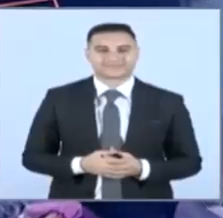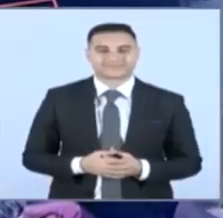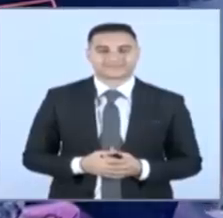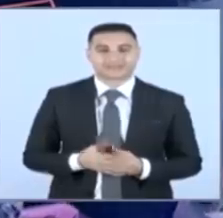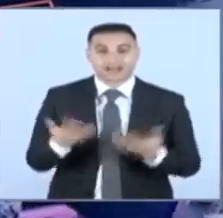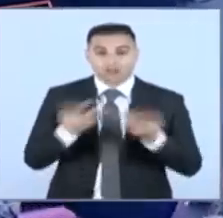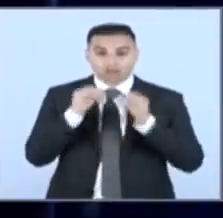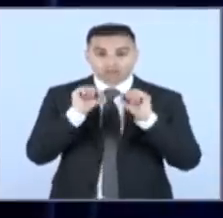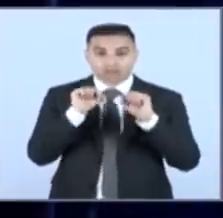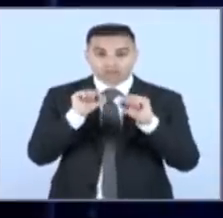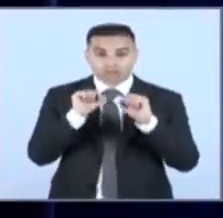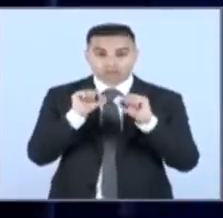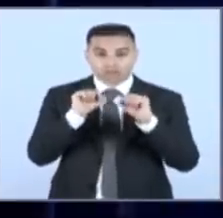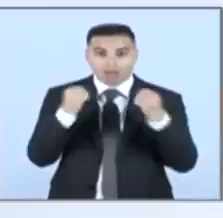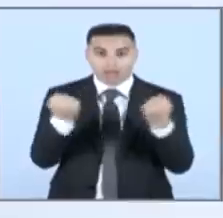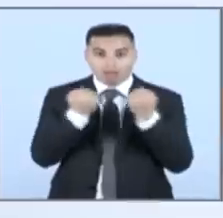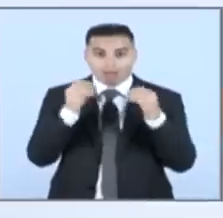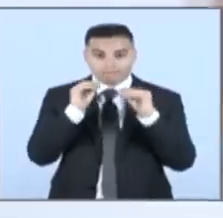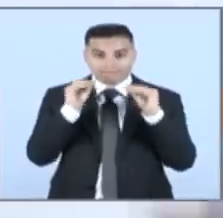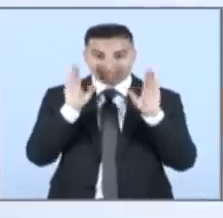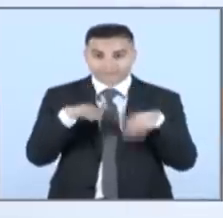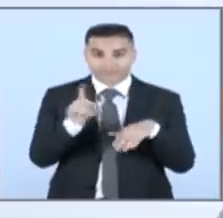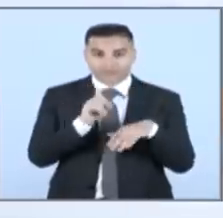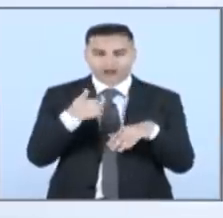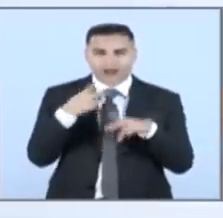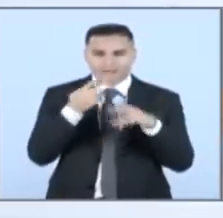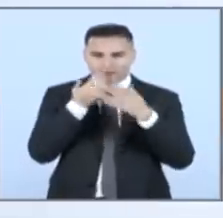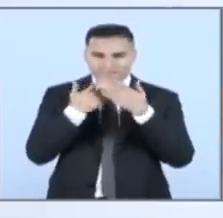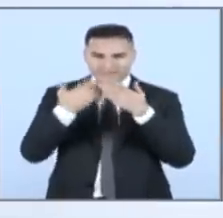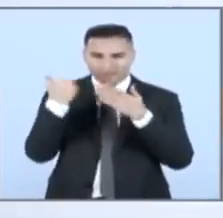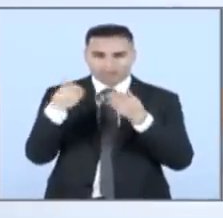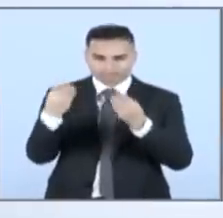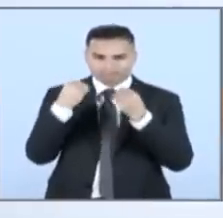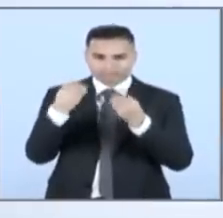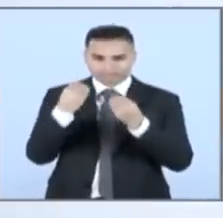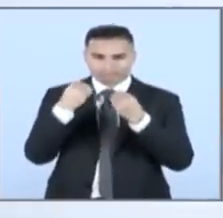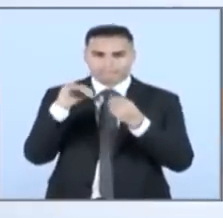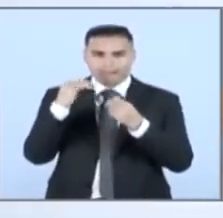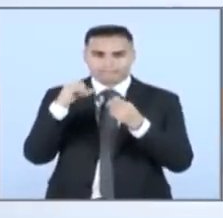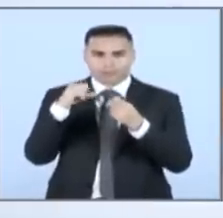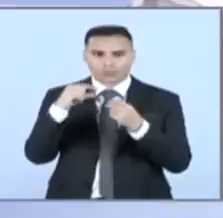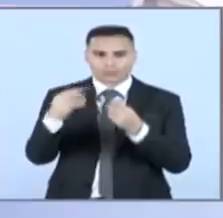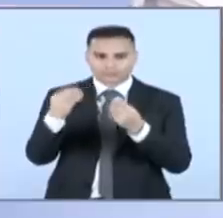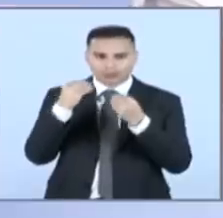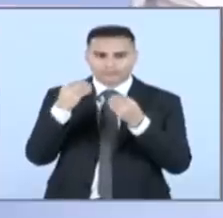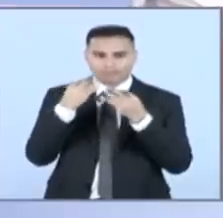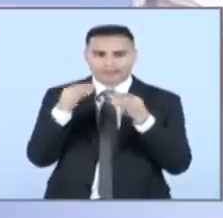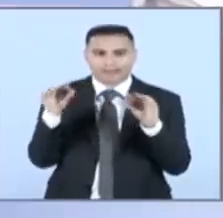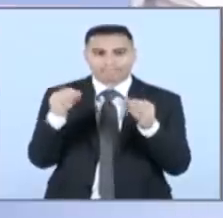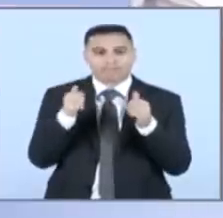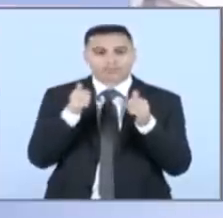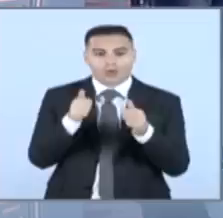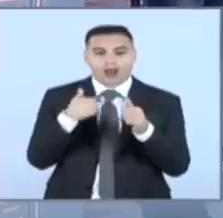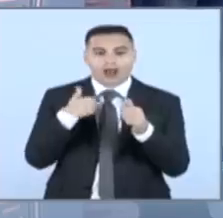حد دربك على تحت الضغط؟ انا من الموسم اللي هو اللي فات كان محمود اللي دربني. محمود كويس.